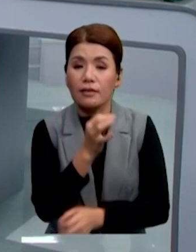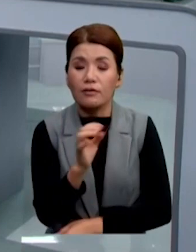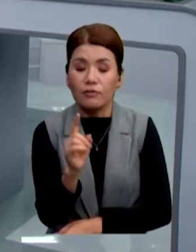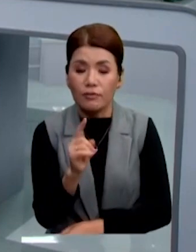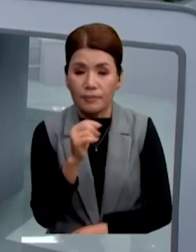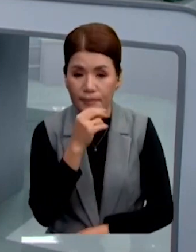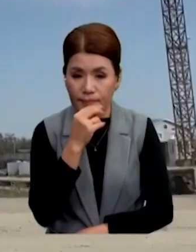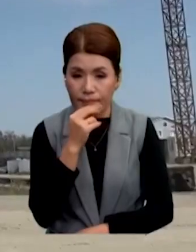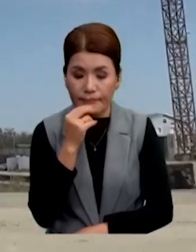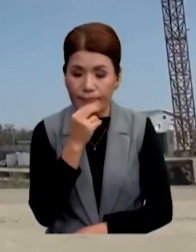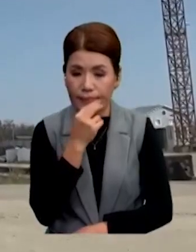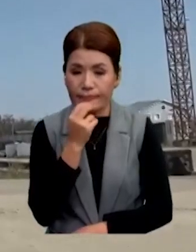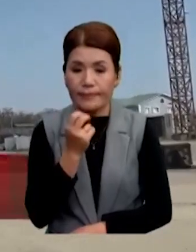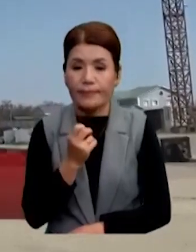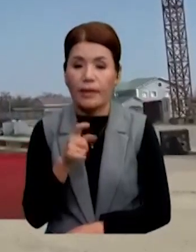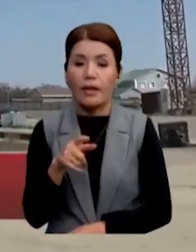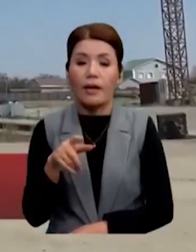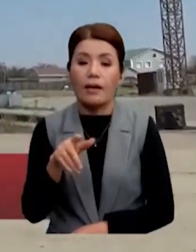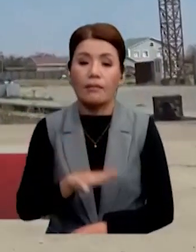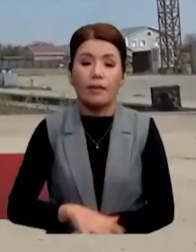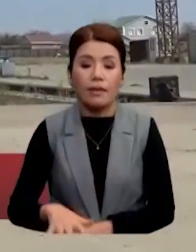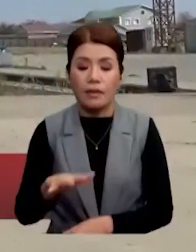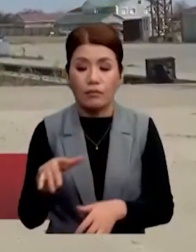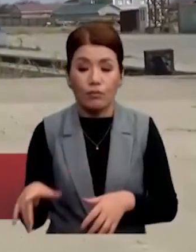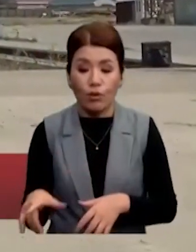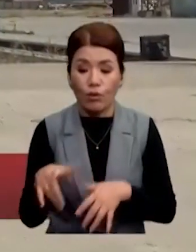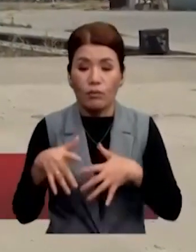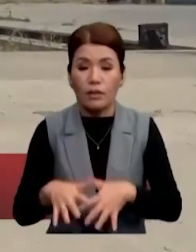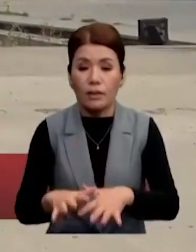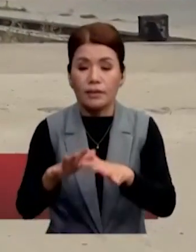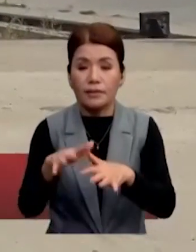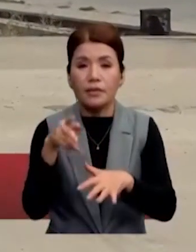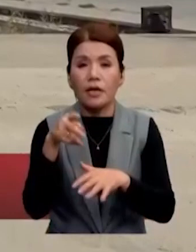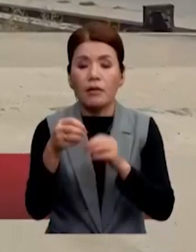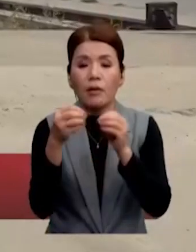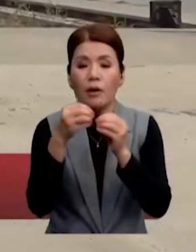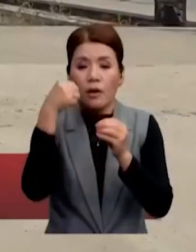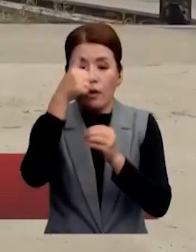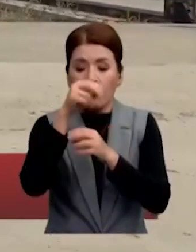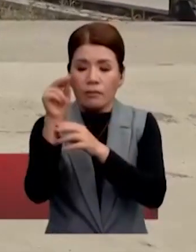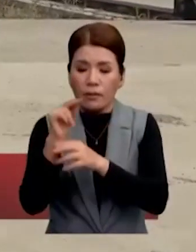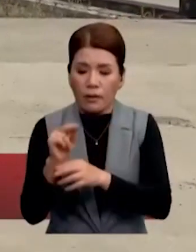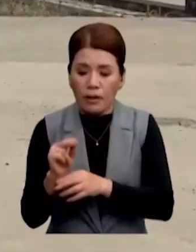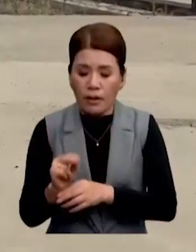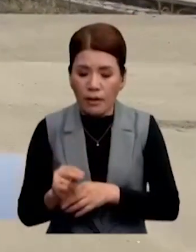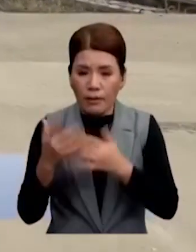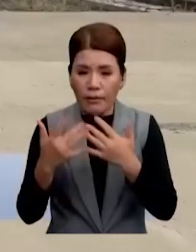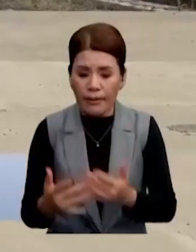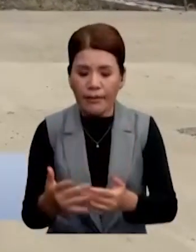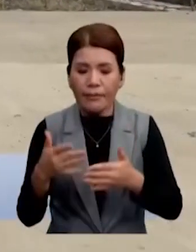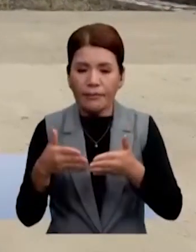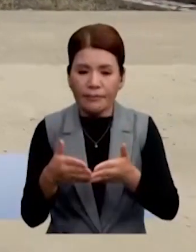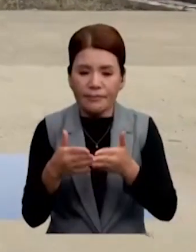тарқатсын. Мұнайлы өңірдегі бұл өзен порты 2010 жылы толық реконструкциядан өткен, қазір су көлігі